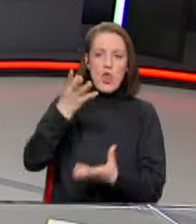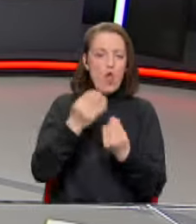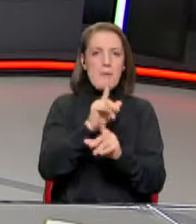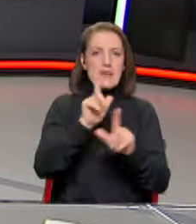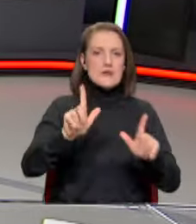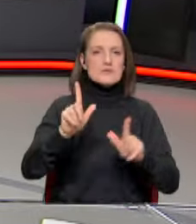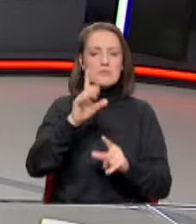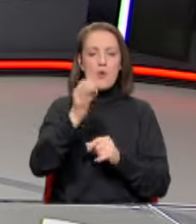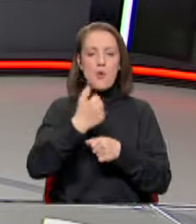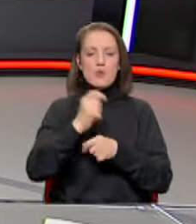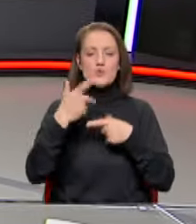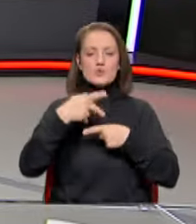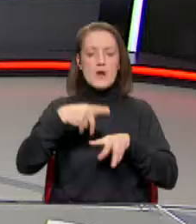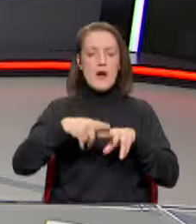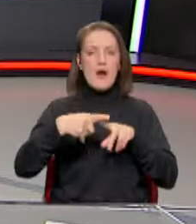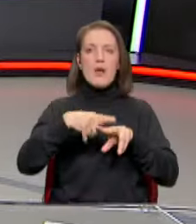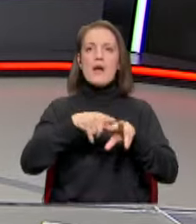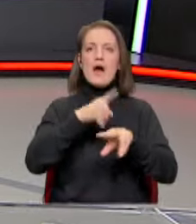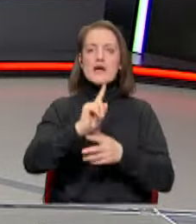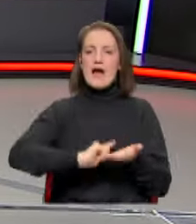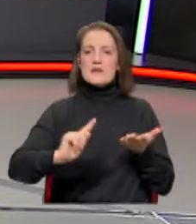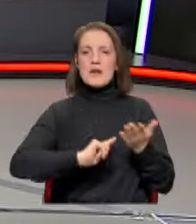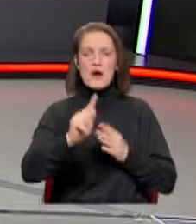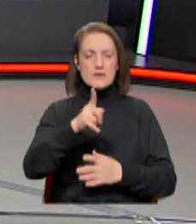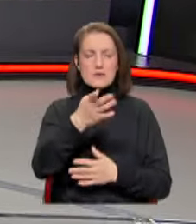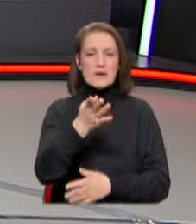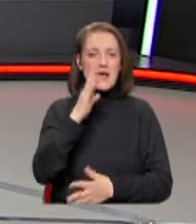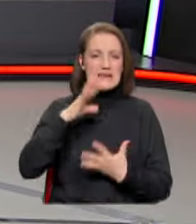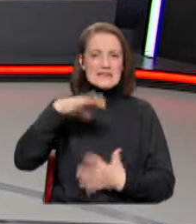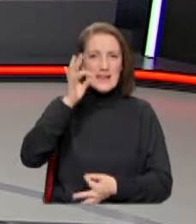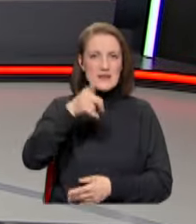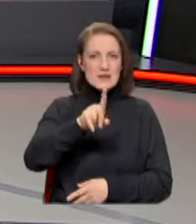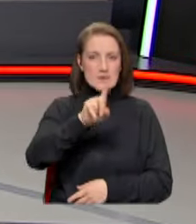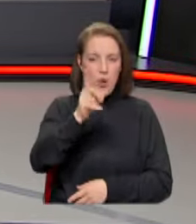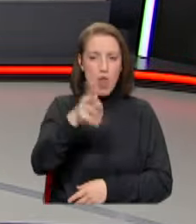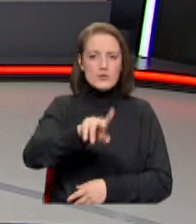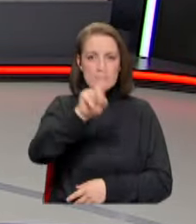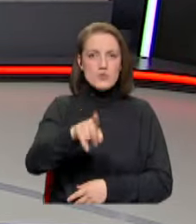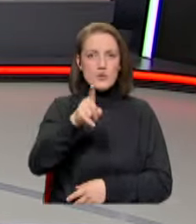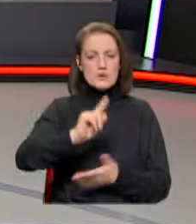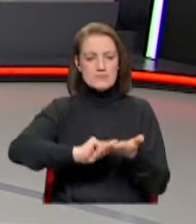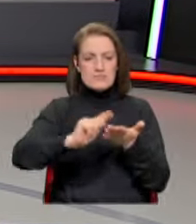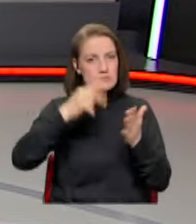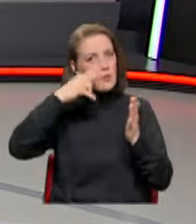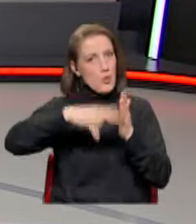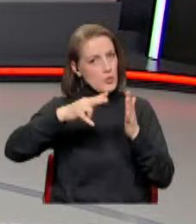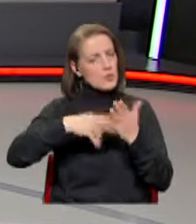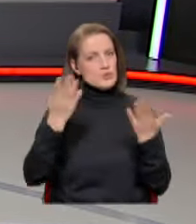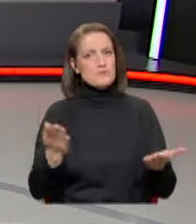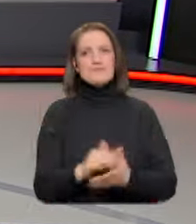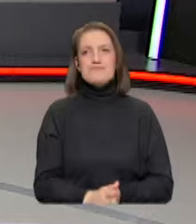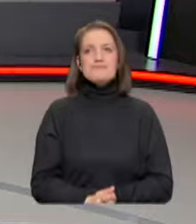Atay'ın İnsanlık öldü mü metnini okuyun Ya da dinleyin Ondan iyi anlatmak